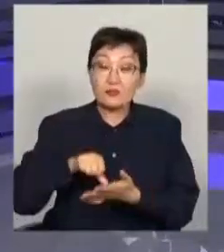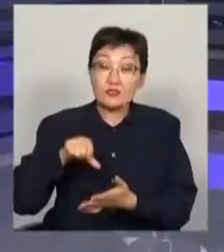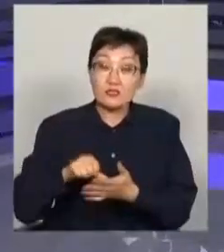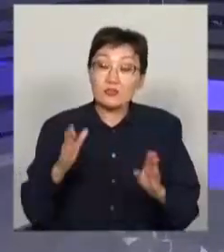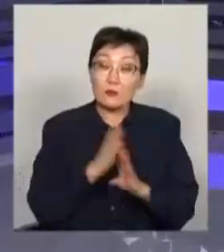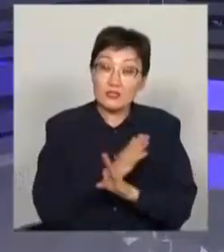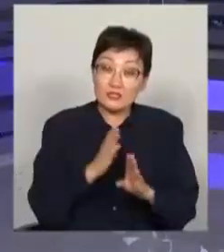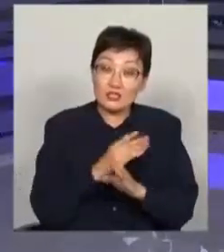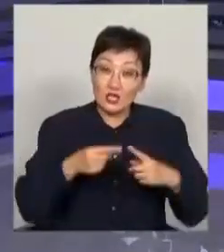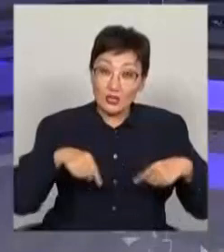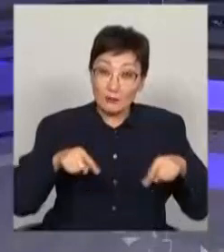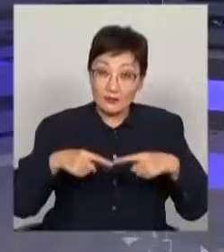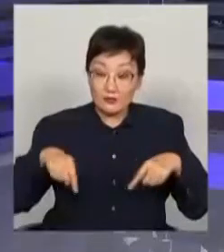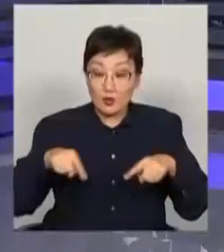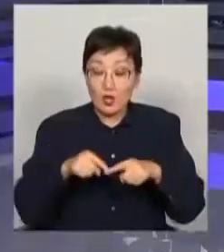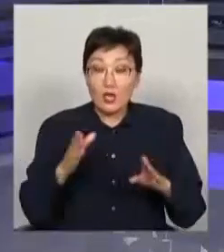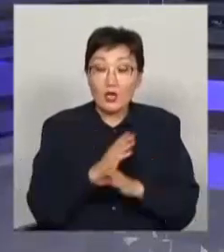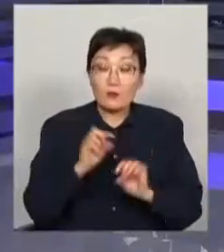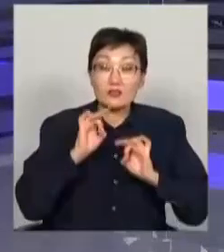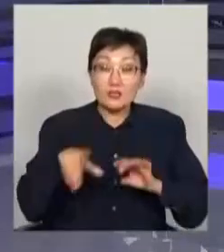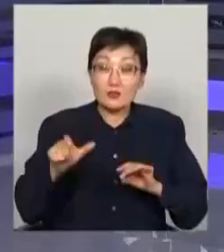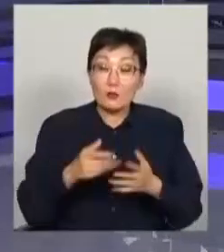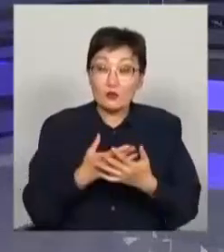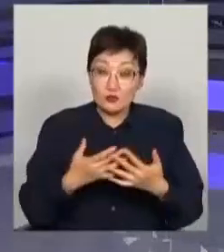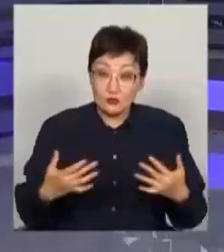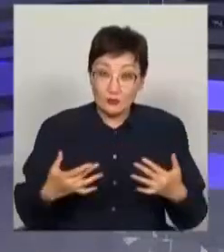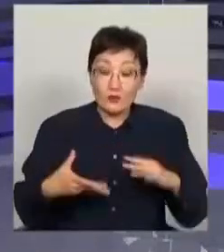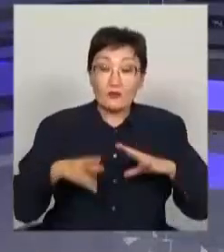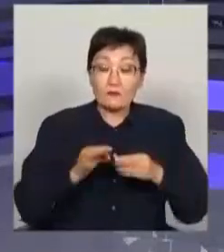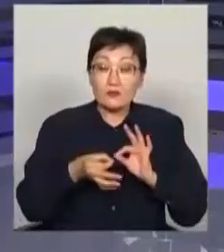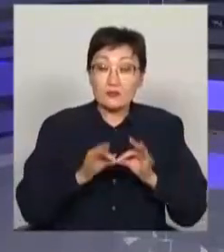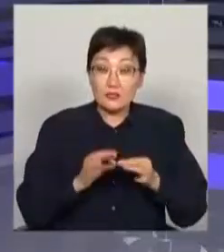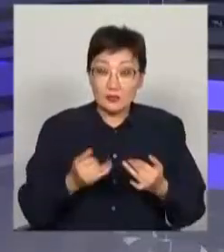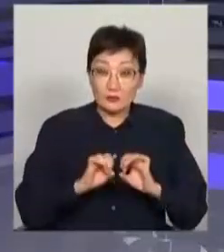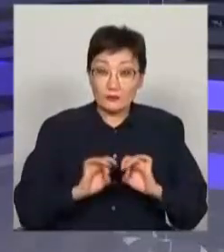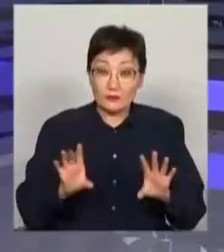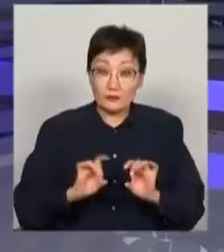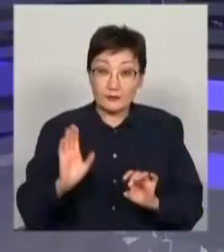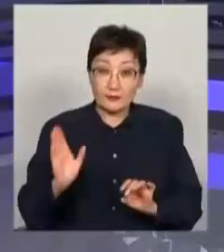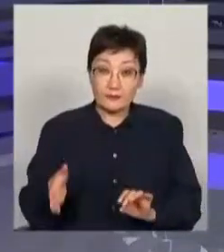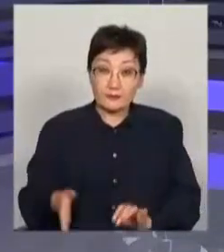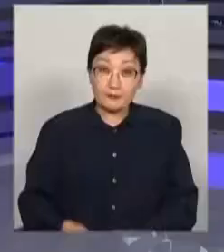экологических объединений и к блогеры и не только все подробности в материале